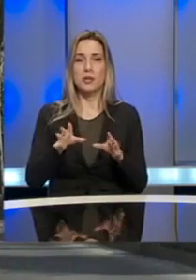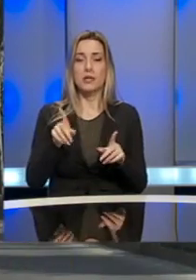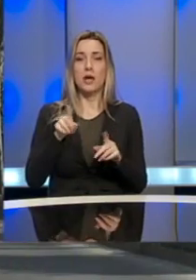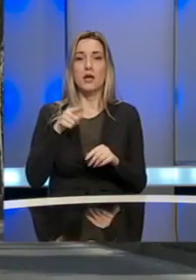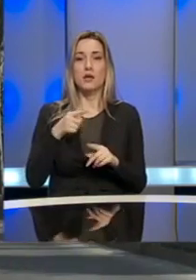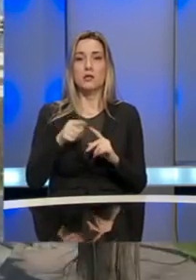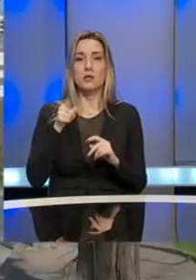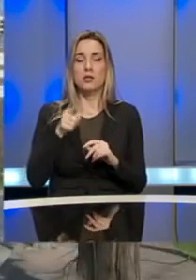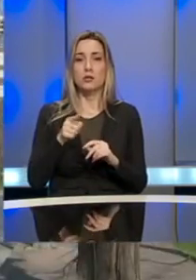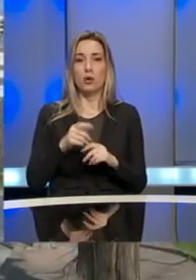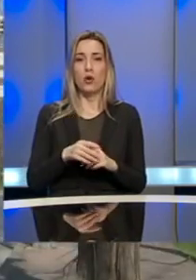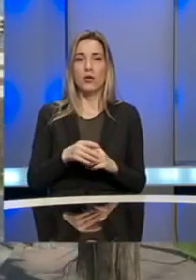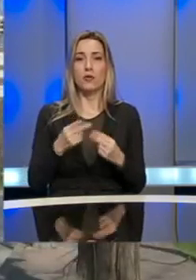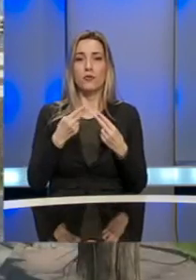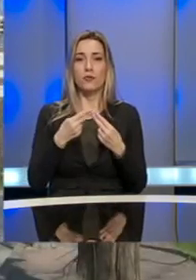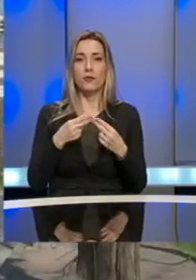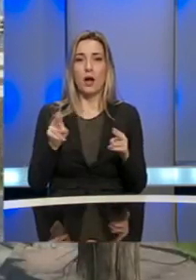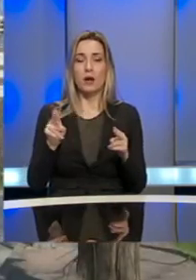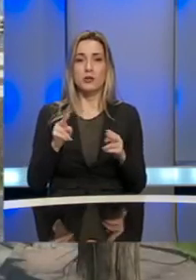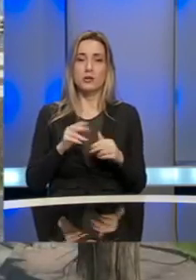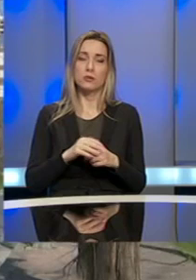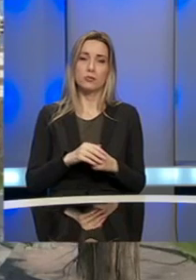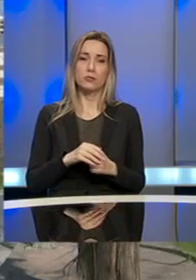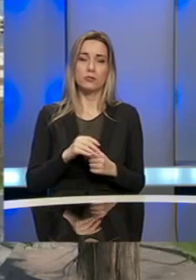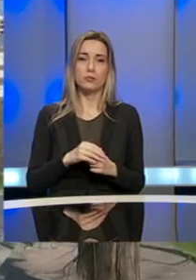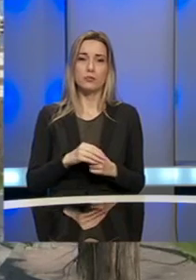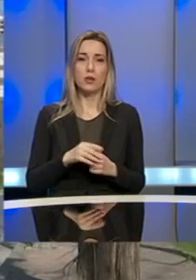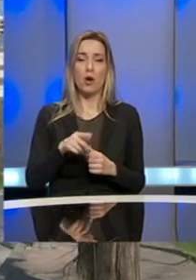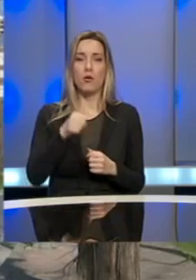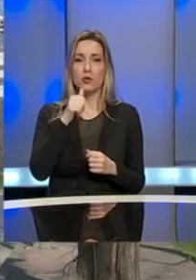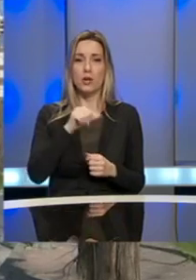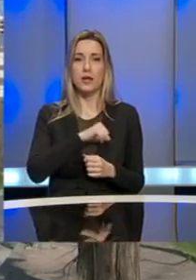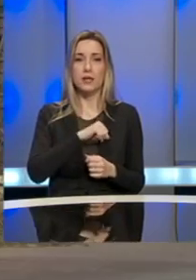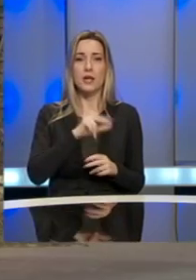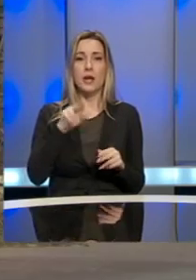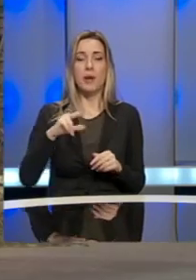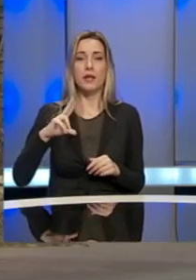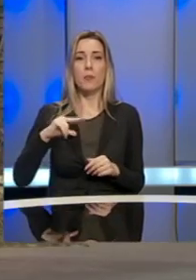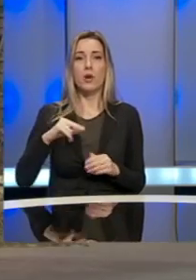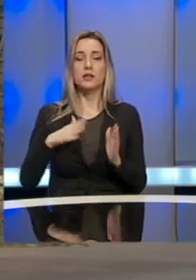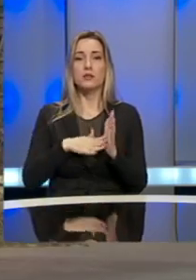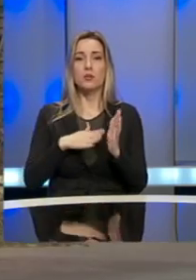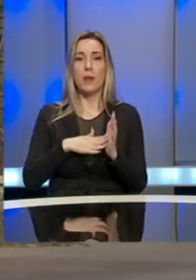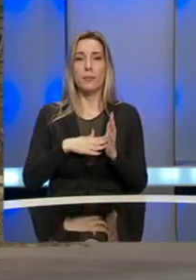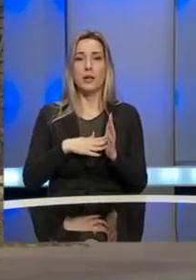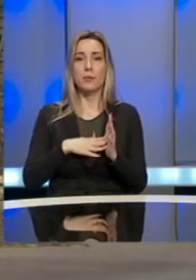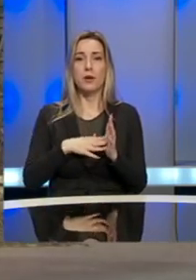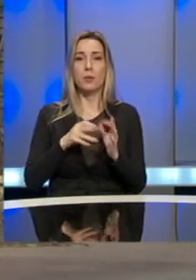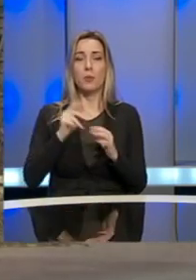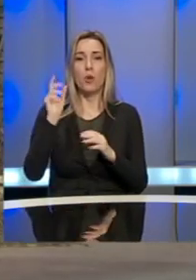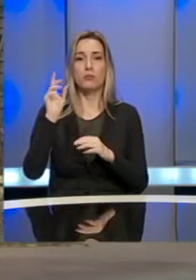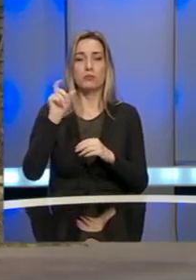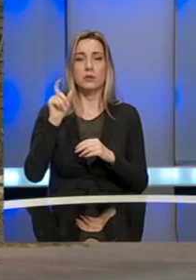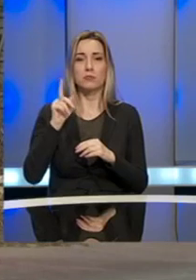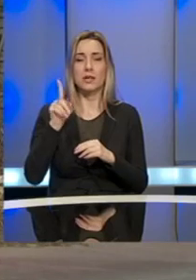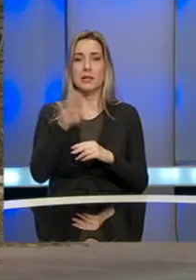pravilo također važi za dosta mlađih ljudi. Ono što je interesantno je da imate policiju, na primjer po Istanbulu, bar mjesto gdje